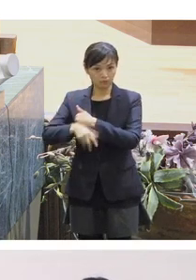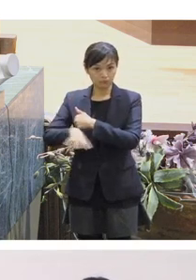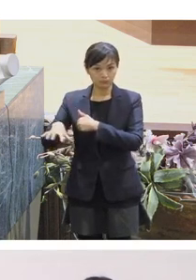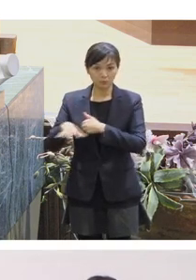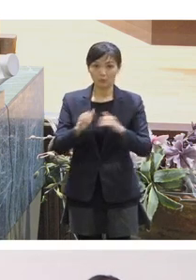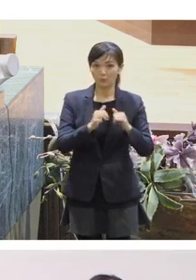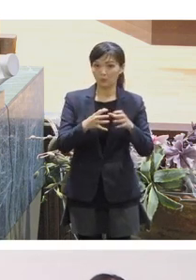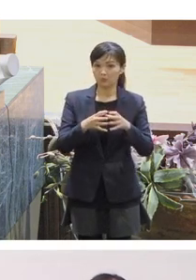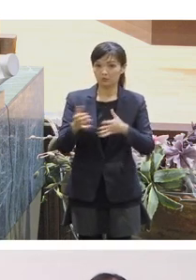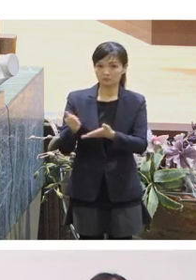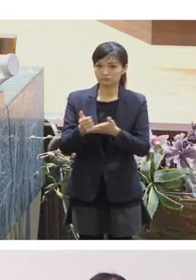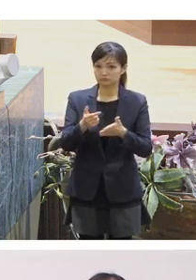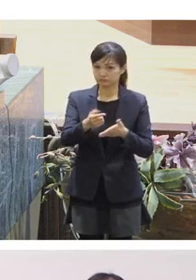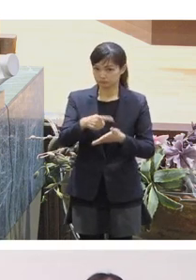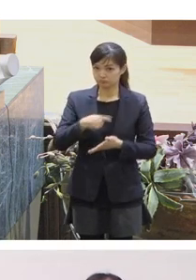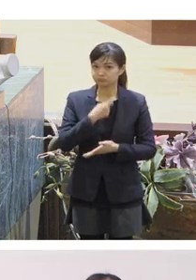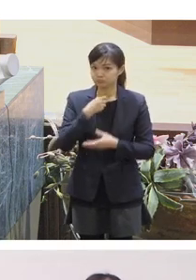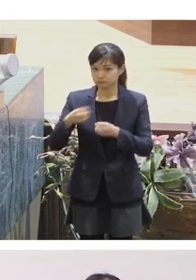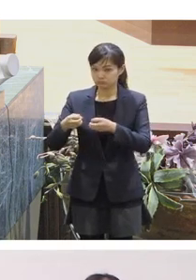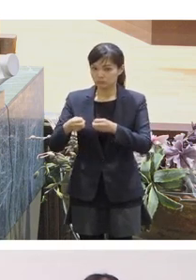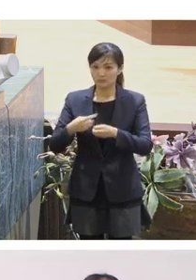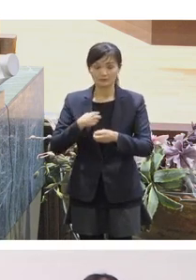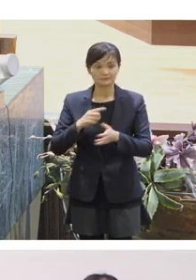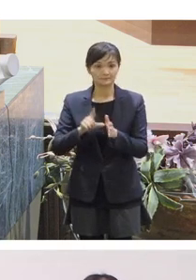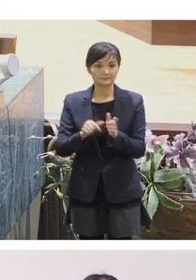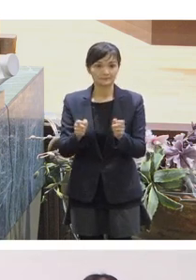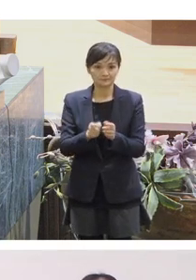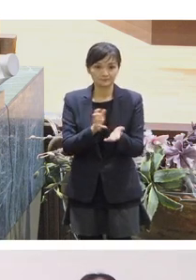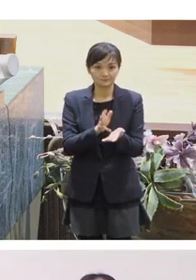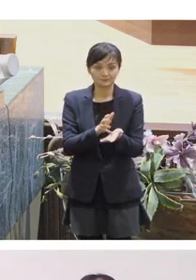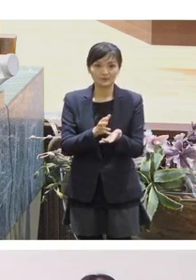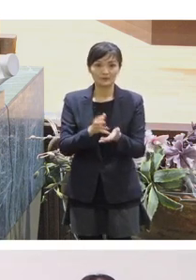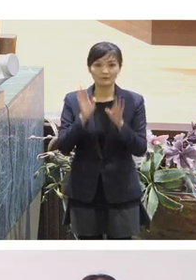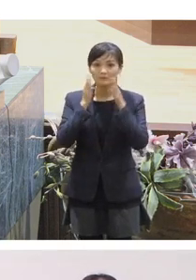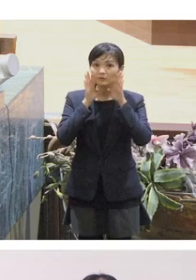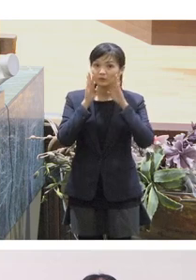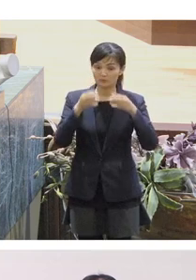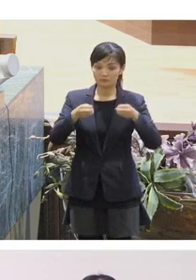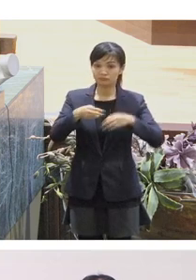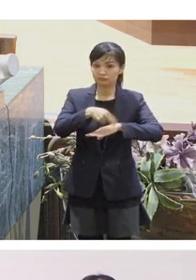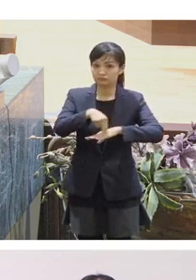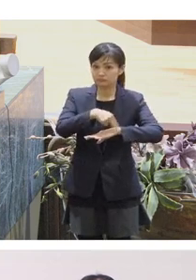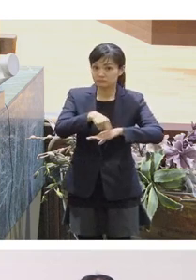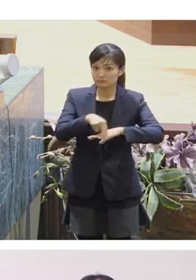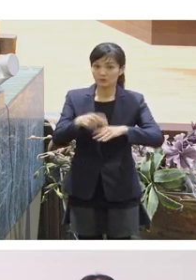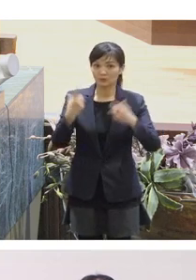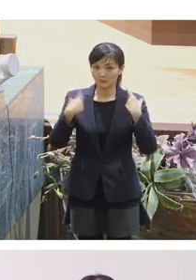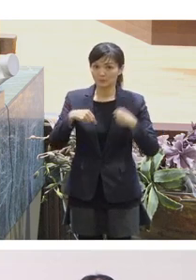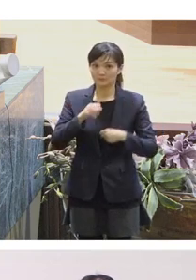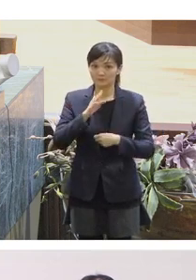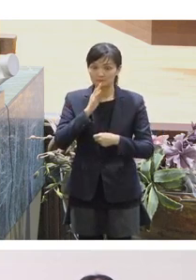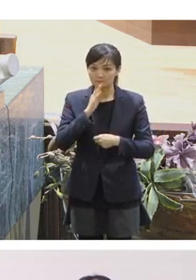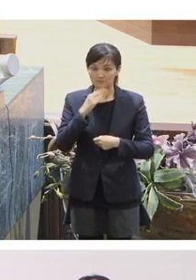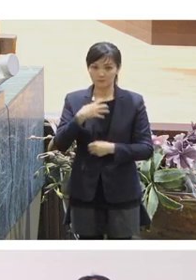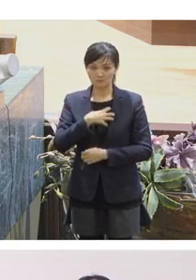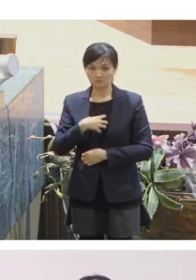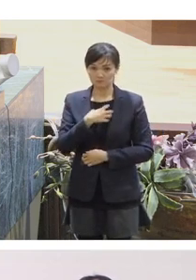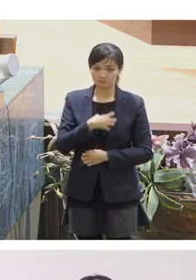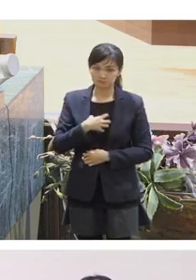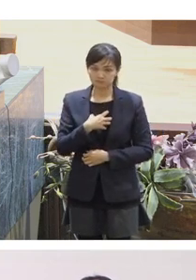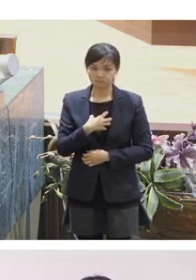简短哦。其实脸书它的设计本来就是一个让反社会的情绪容